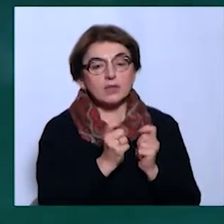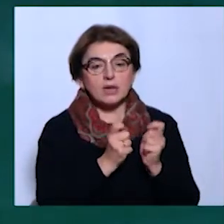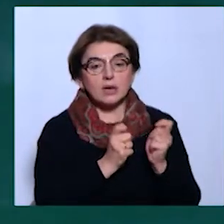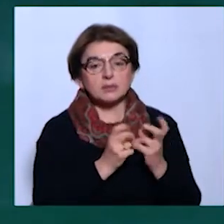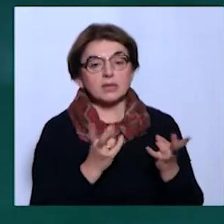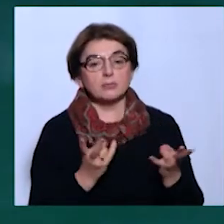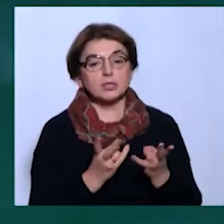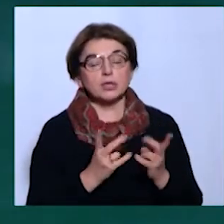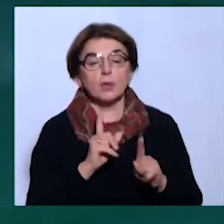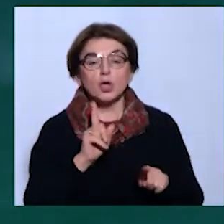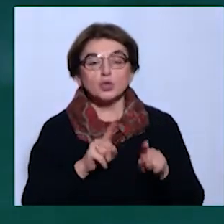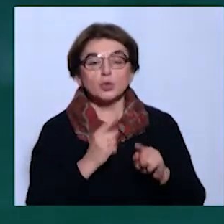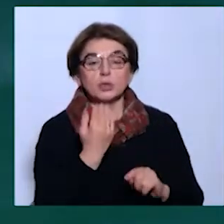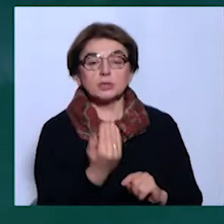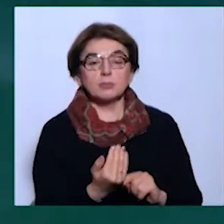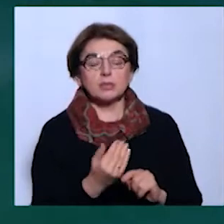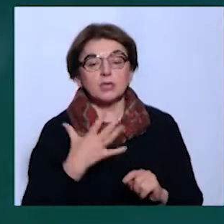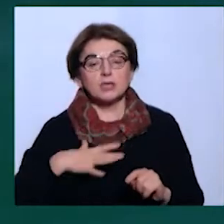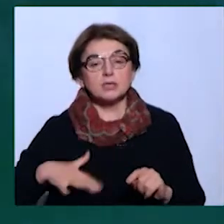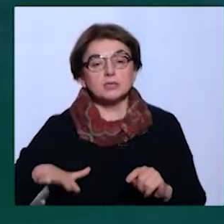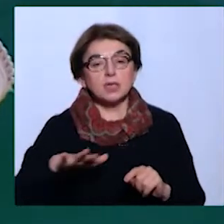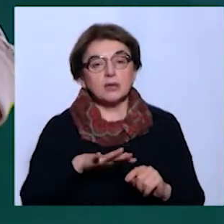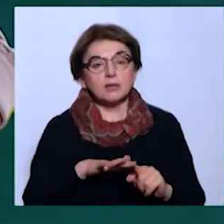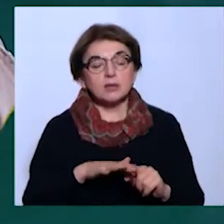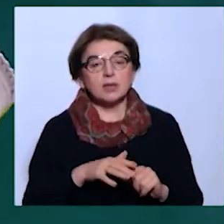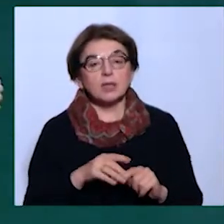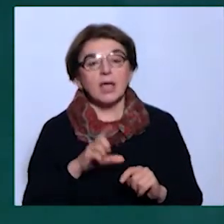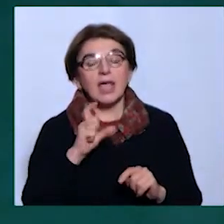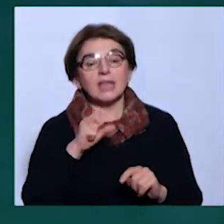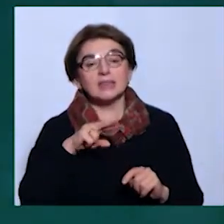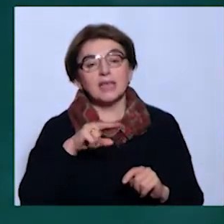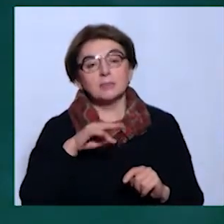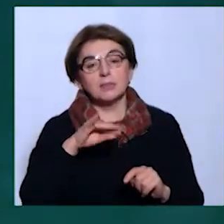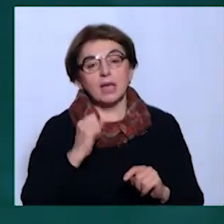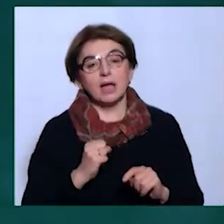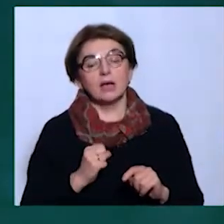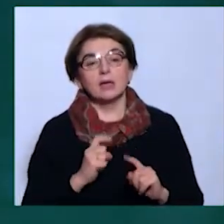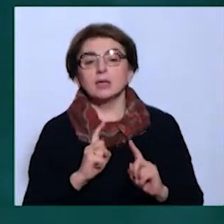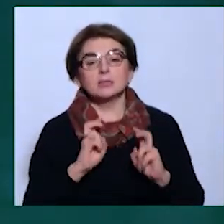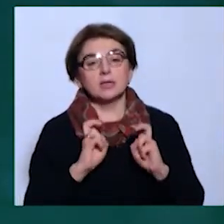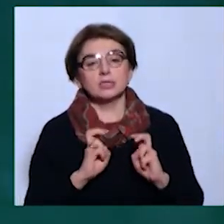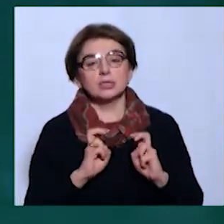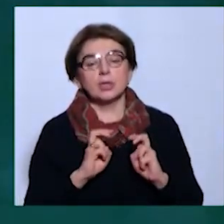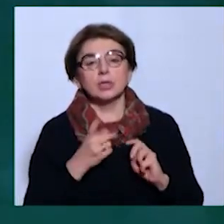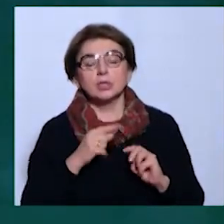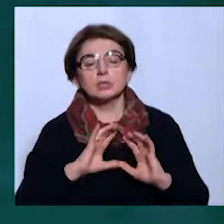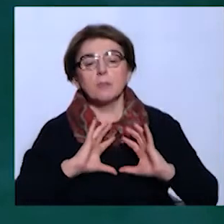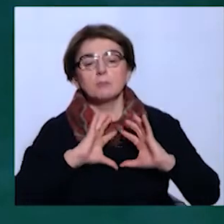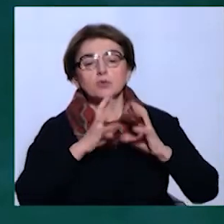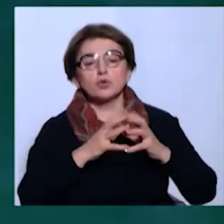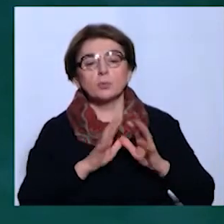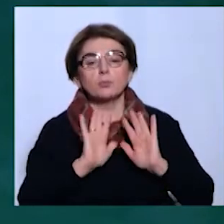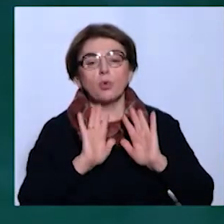ჭირდება. Ზოგიერთი მათგანი საქართველოში ენდემია. Რას ნიშნავს ენდემი? Ის მთელ მსოფლიოში,